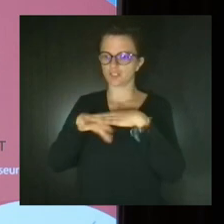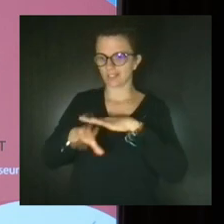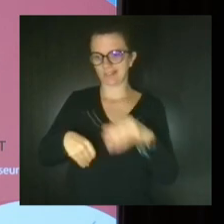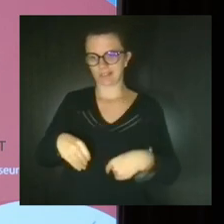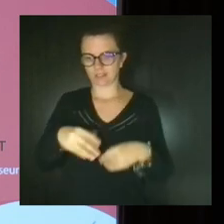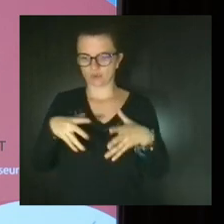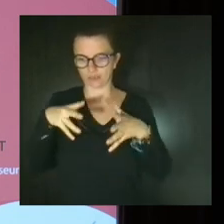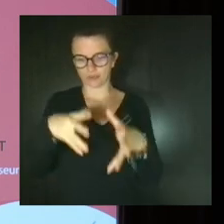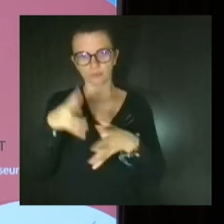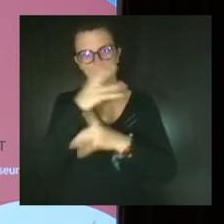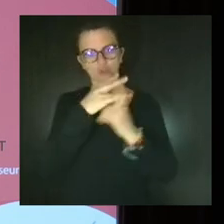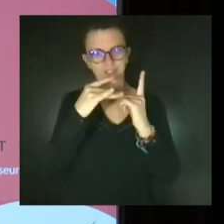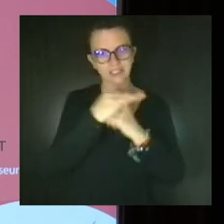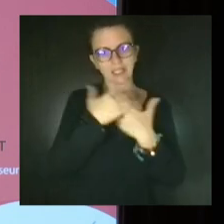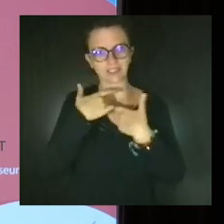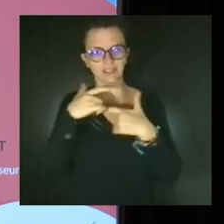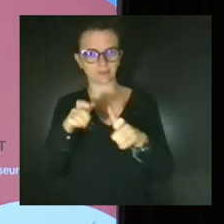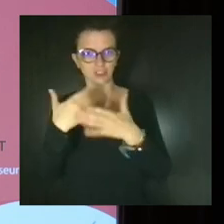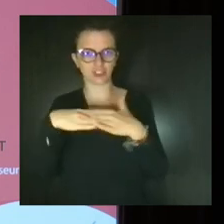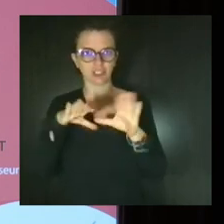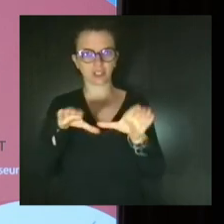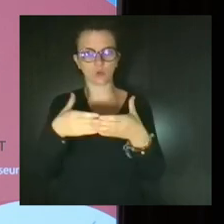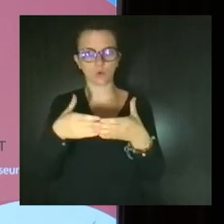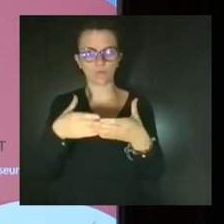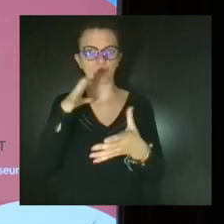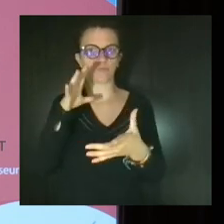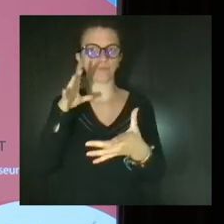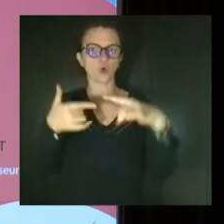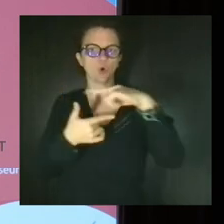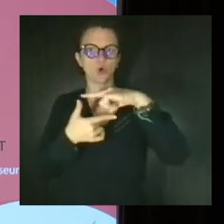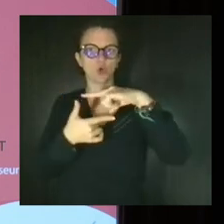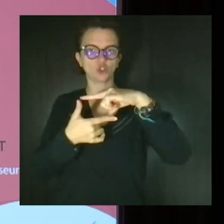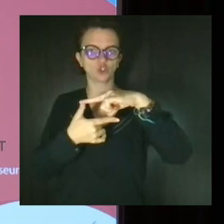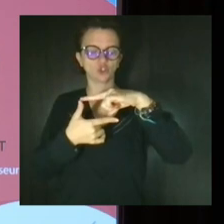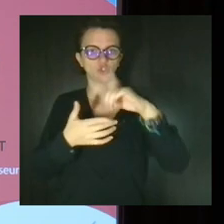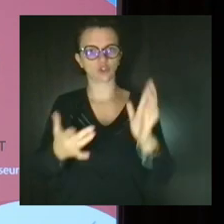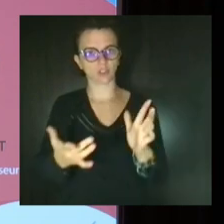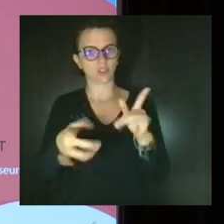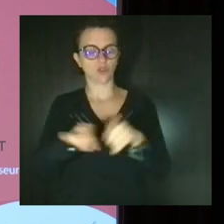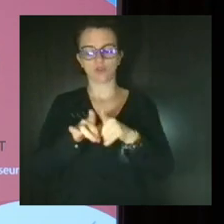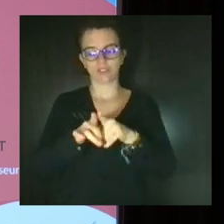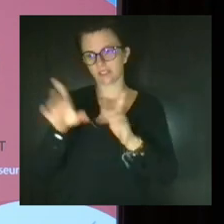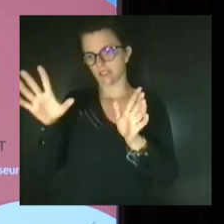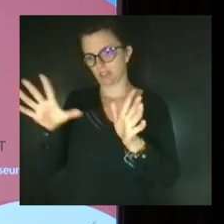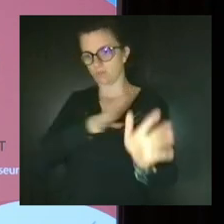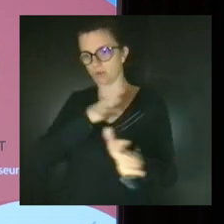l'engagement sociétal et accessibilité du groupe Orange, et le professeur François